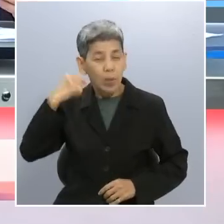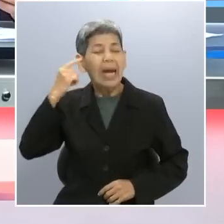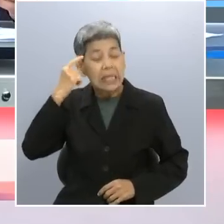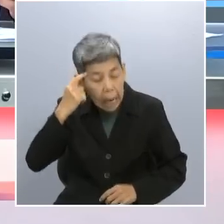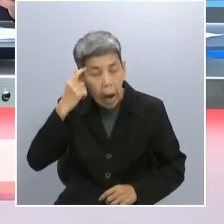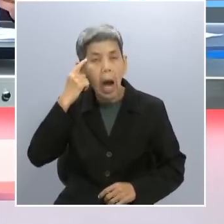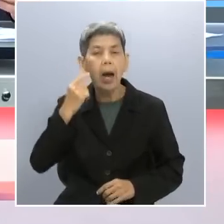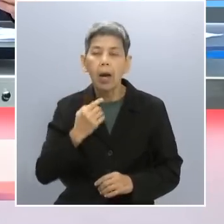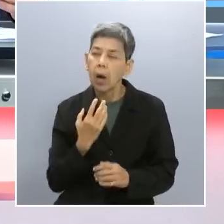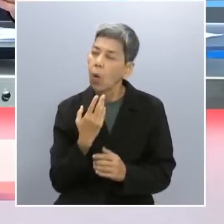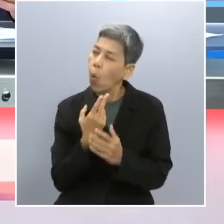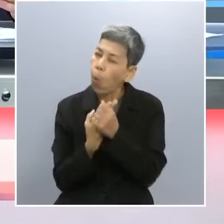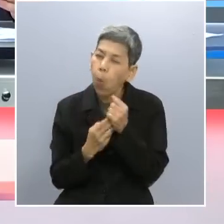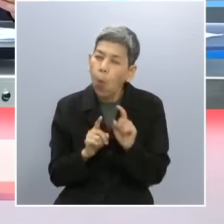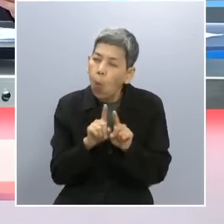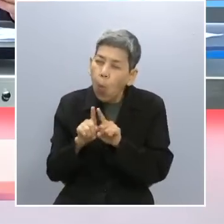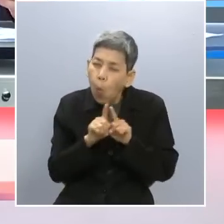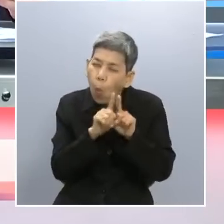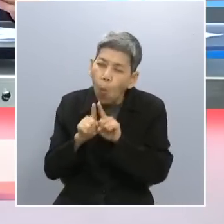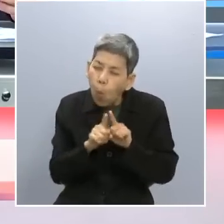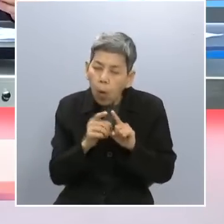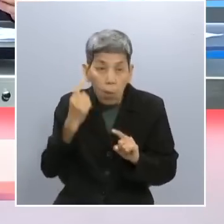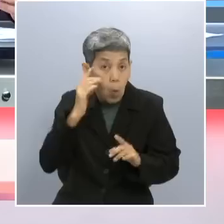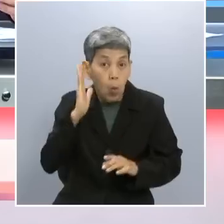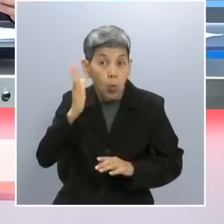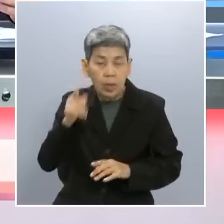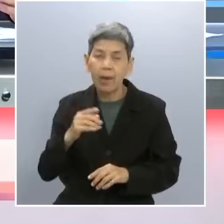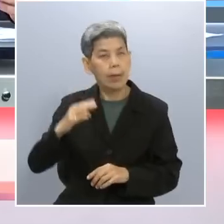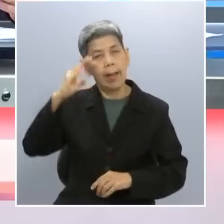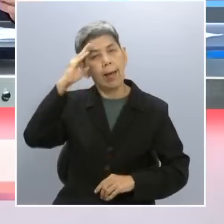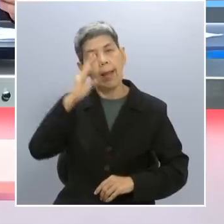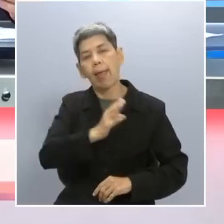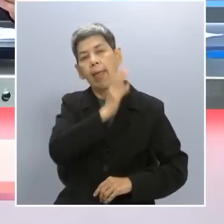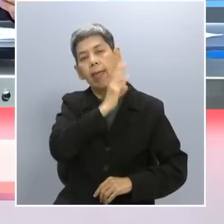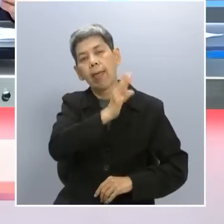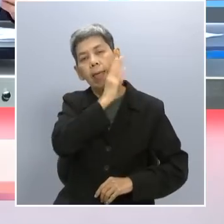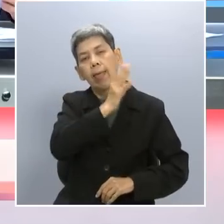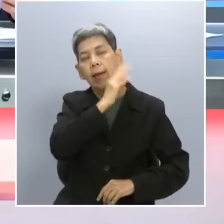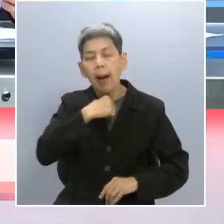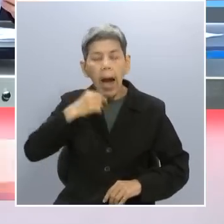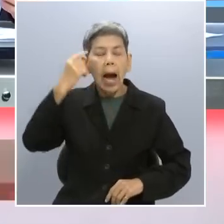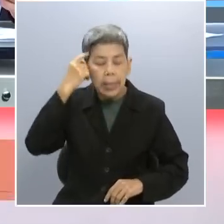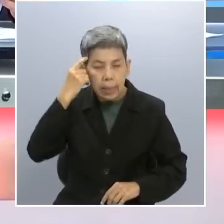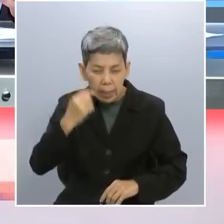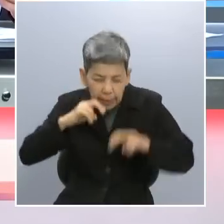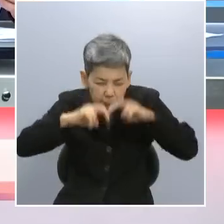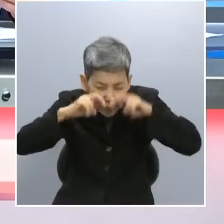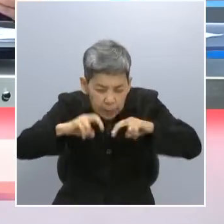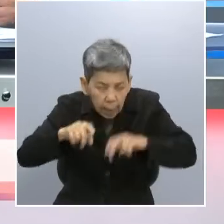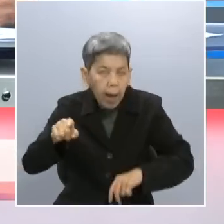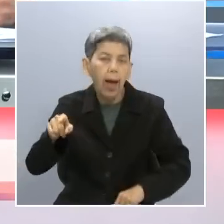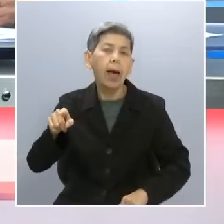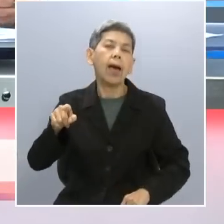อยู่กินกันมาตั้งนานน่ะปรากฏไม่รู้หรอกครับว่าผัวเนี่ยไม่ใช่ทหารสุดท้ายสงสัยไปตามสืบจนรู้คุณผู้ชมครับ